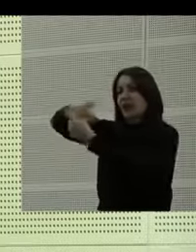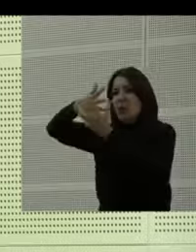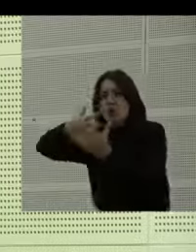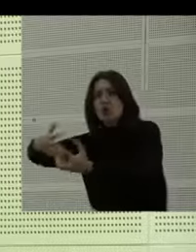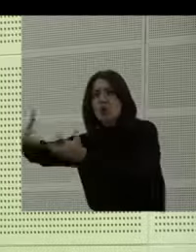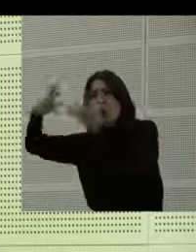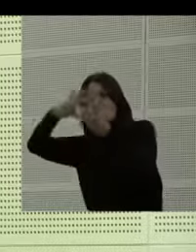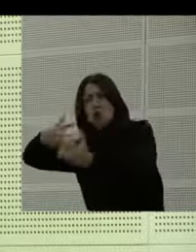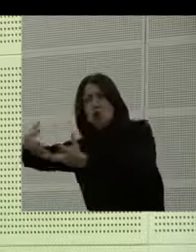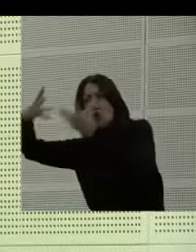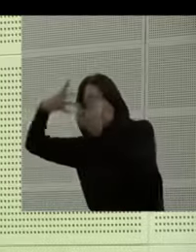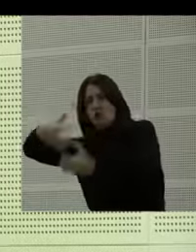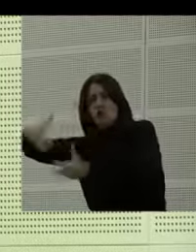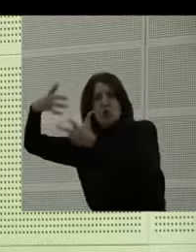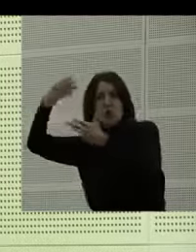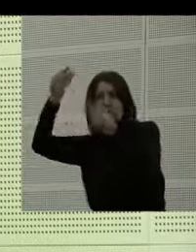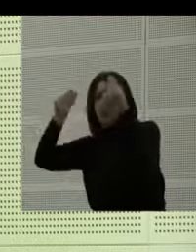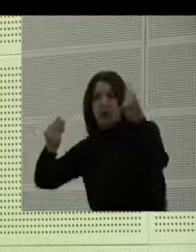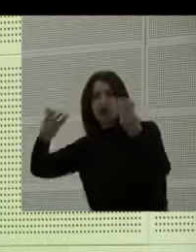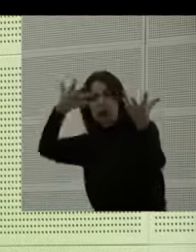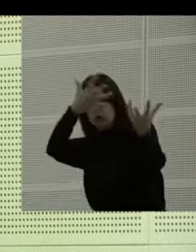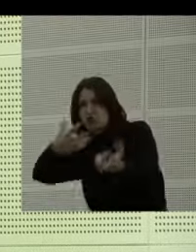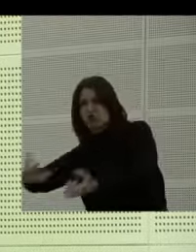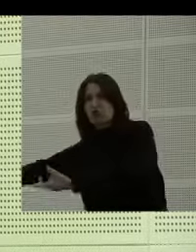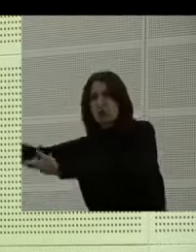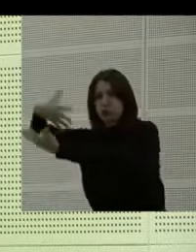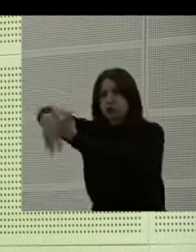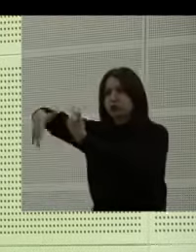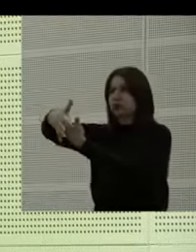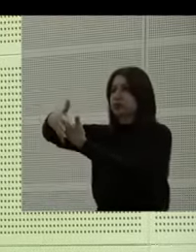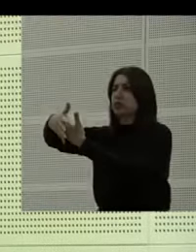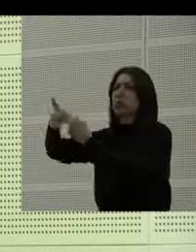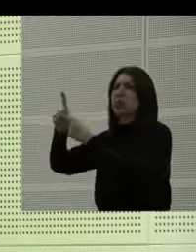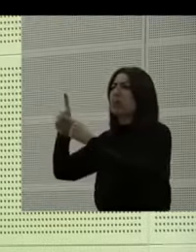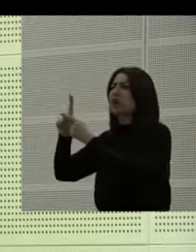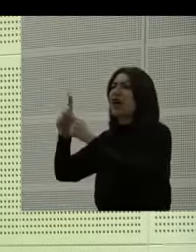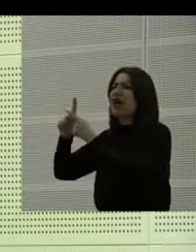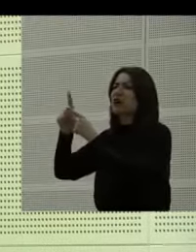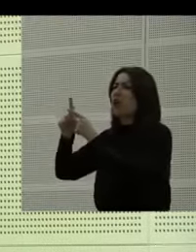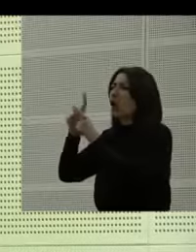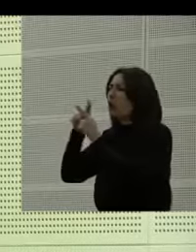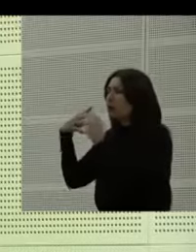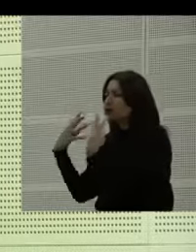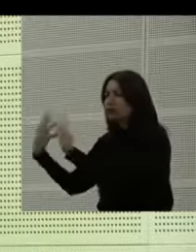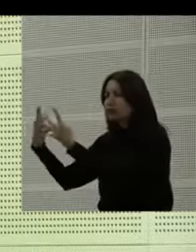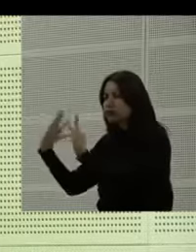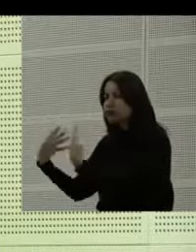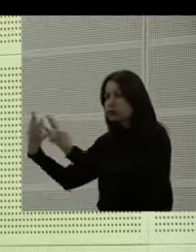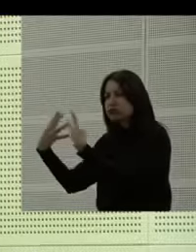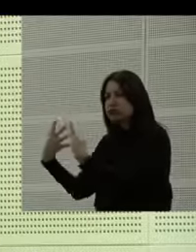quanto capitava nella loro furia. Gli alberi cespugli erano folti, per metà bestie e per metà